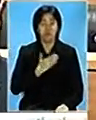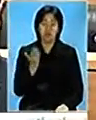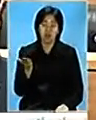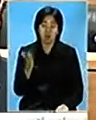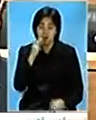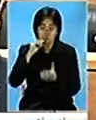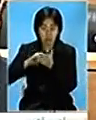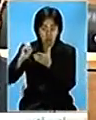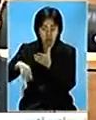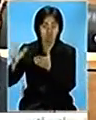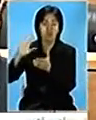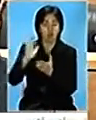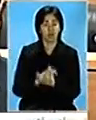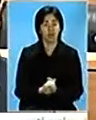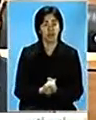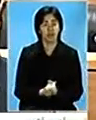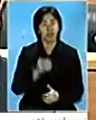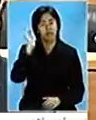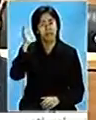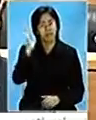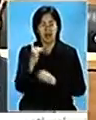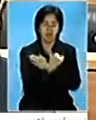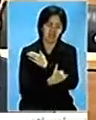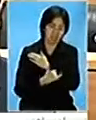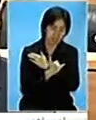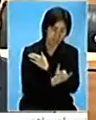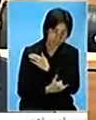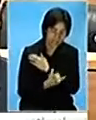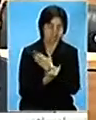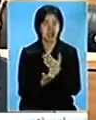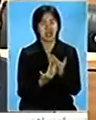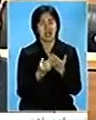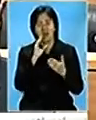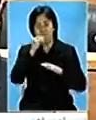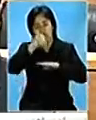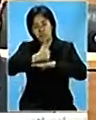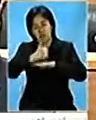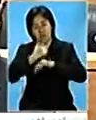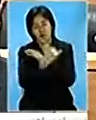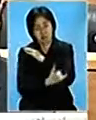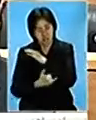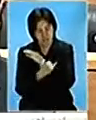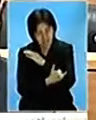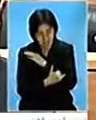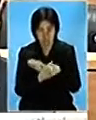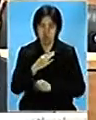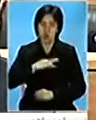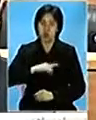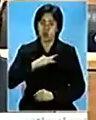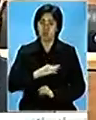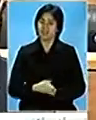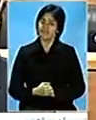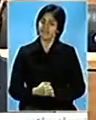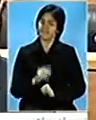นี้ให้ถอนอะไรหรอกแต่การที่จะไปพูดถึงต่างประเทศไปพูดถึงผู้นำต่างประเทศนี่ผมรู้สึกว่ามีเจตนาเฉพ